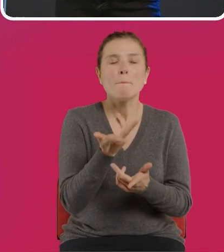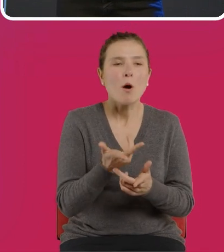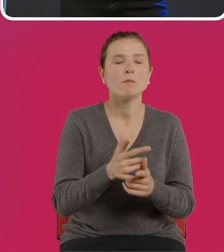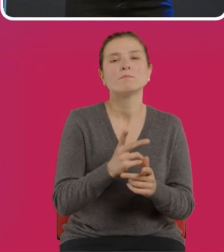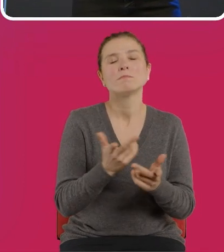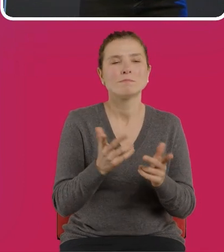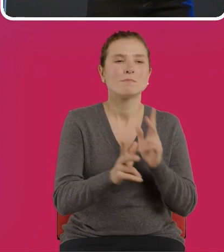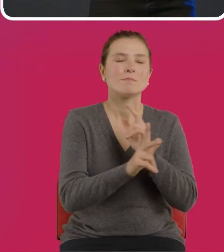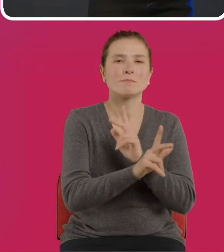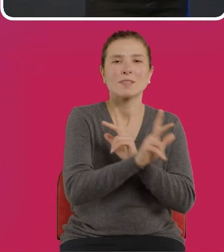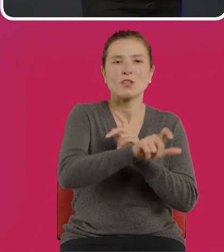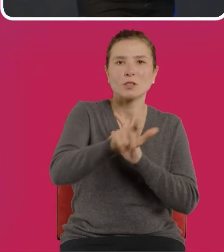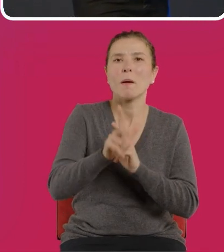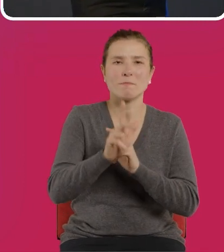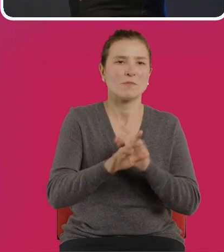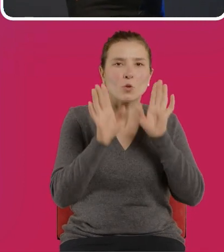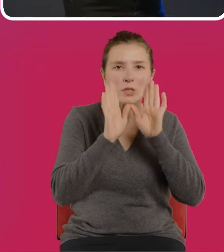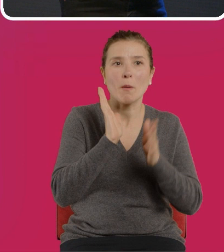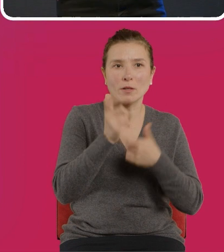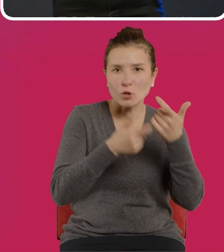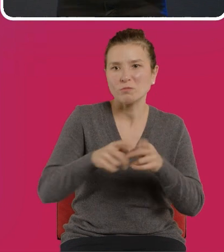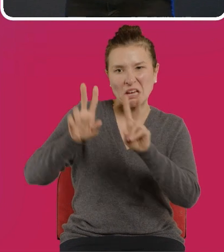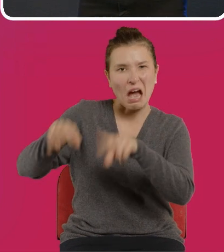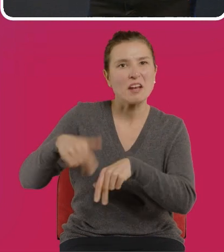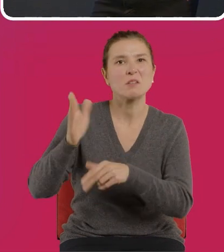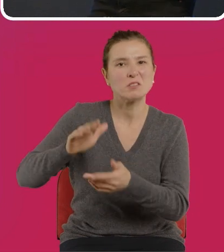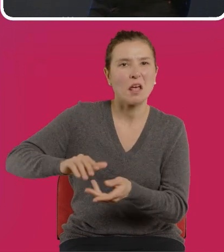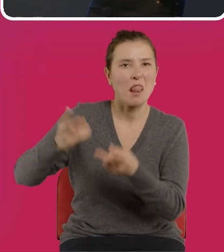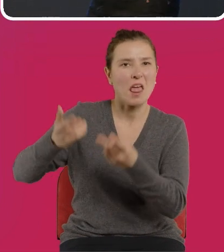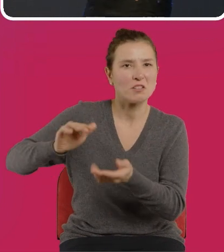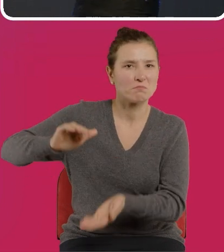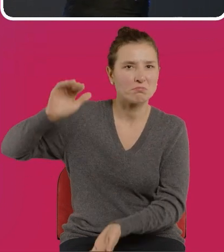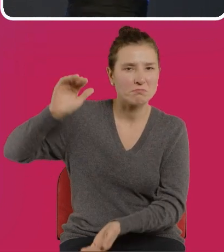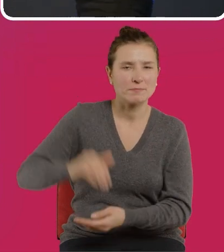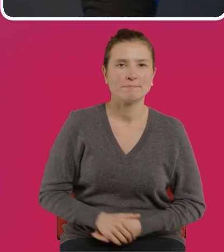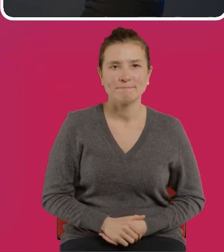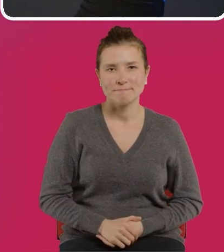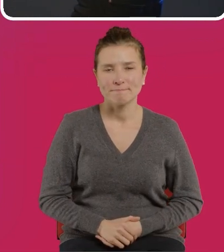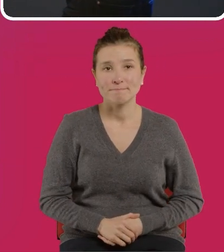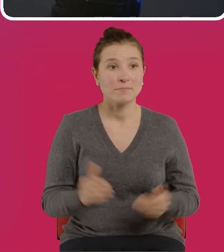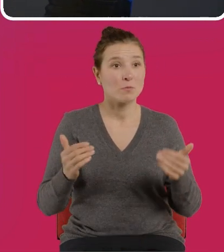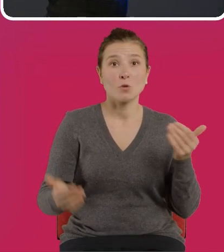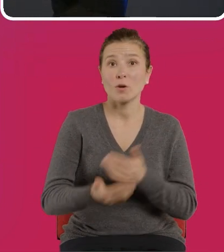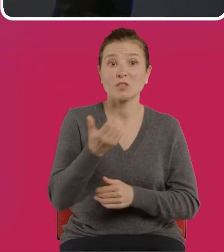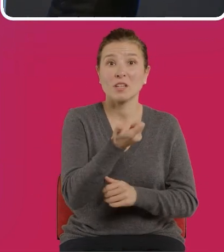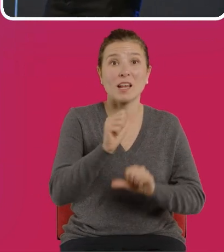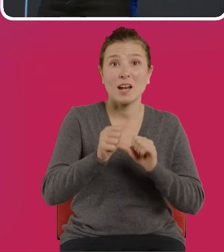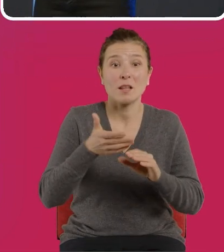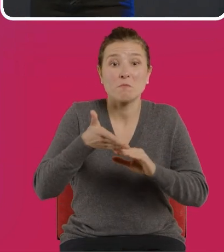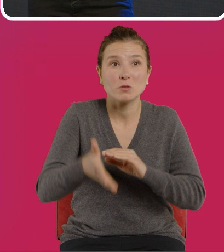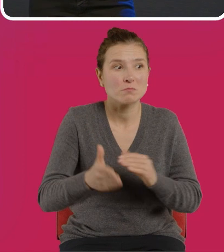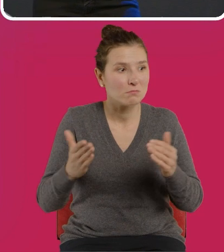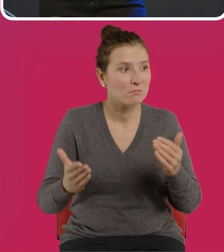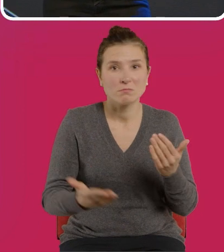natomiast wszystko inne będzie odłożone i to może się zdarzyć tak, że po kilku latach odkryjemy, kurczę,